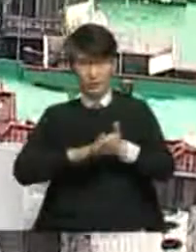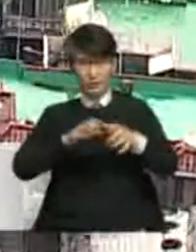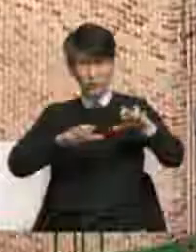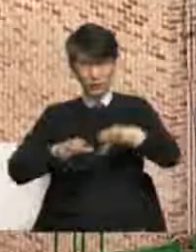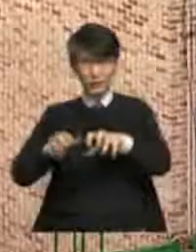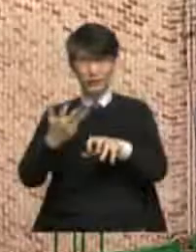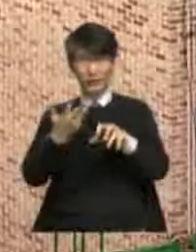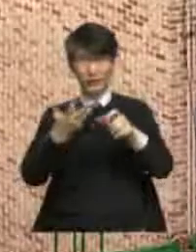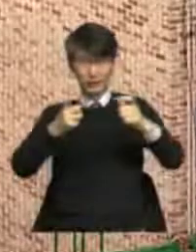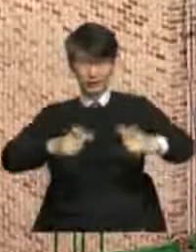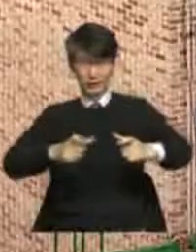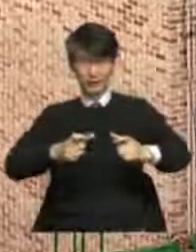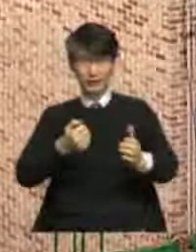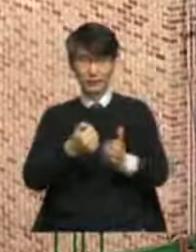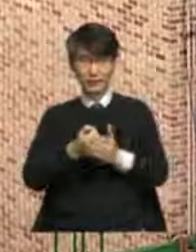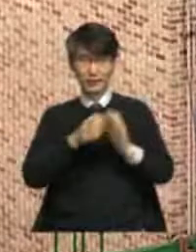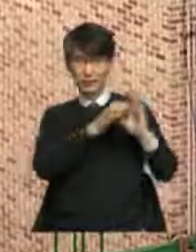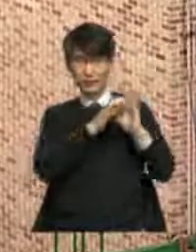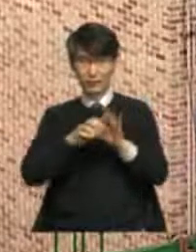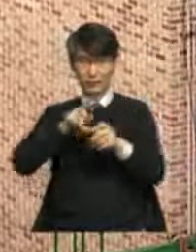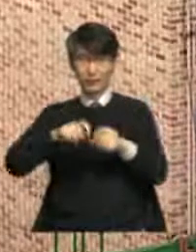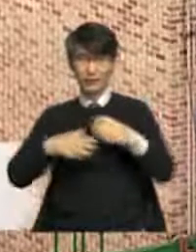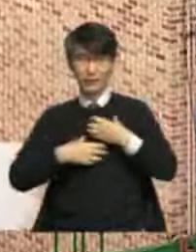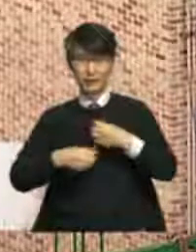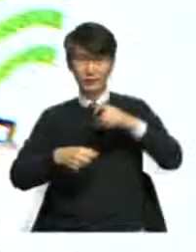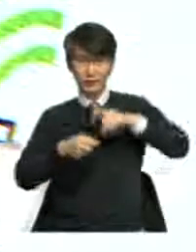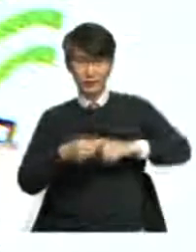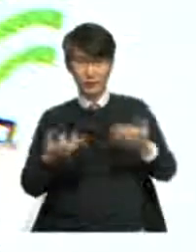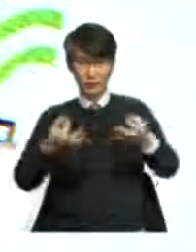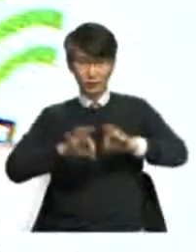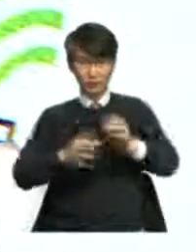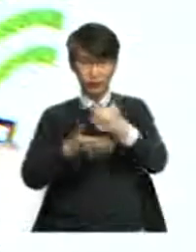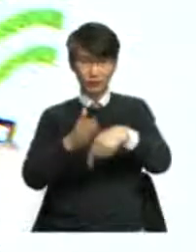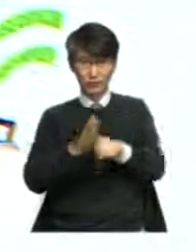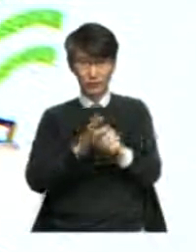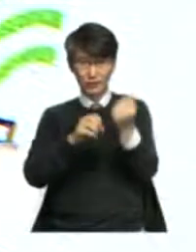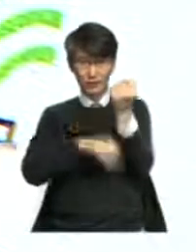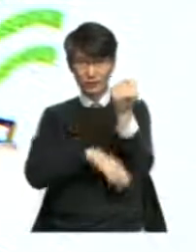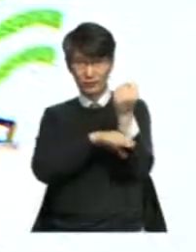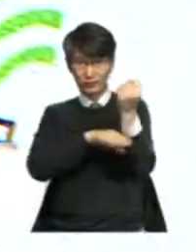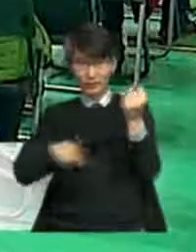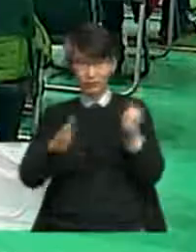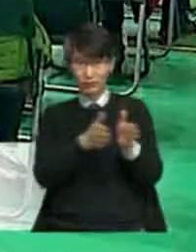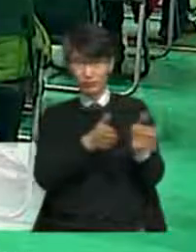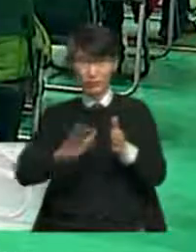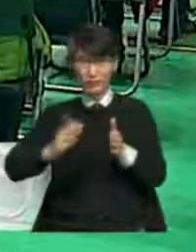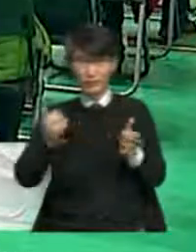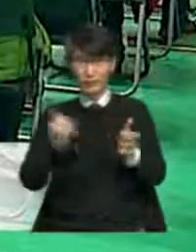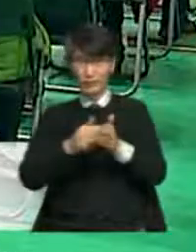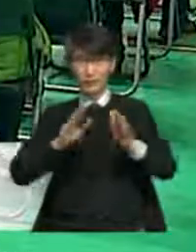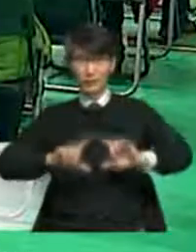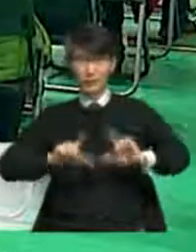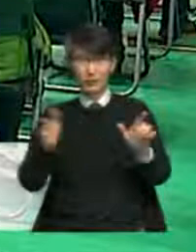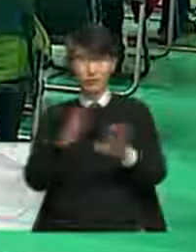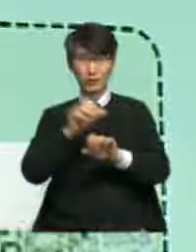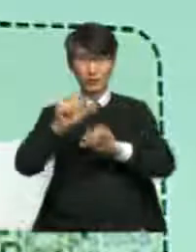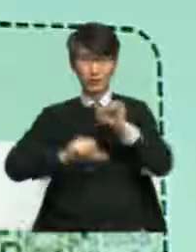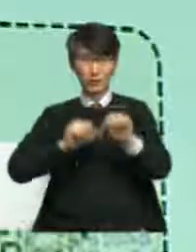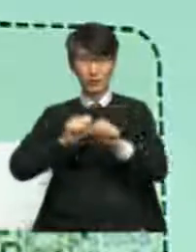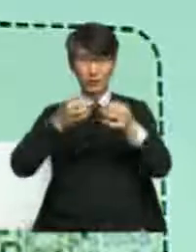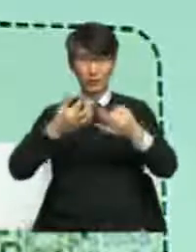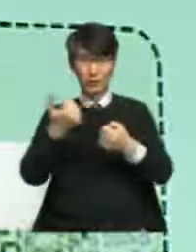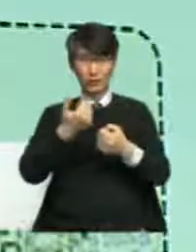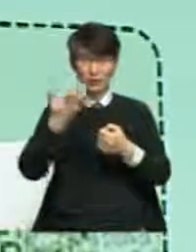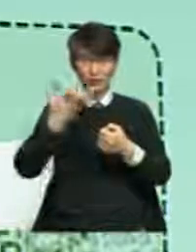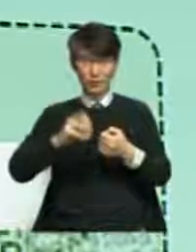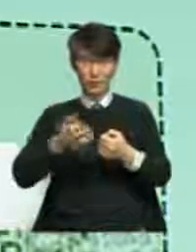곳은 8곳으로 지속적이고 안정적인 재원 확보를 위한 토대가 마련된 것입니다. 올해부터 앞으로 5년간